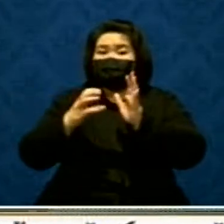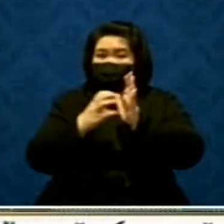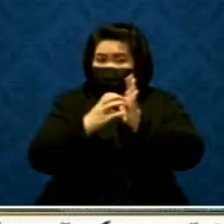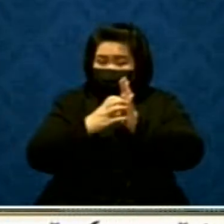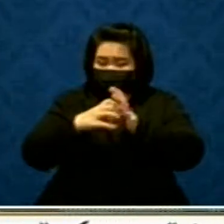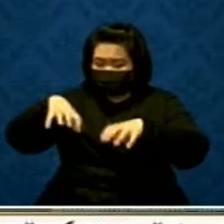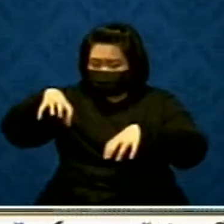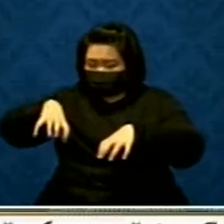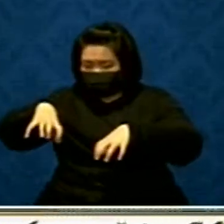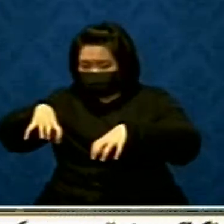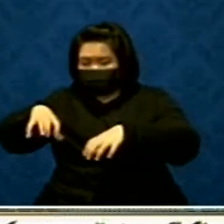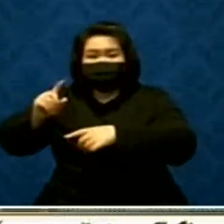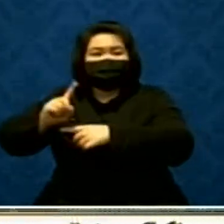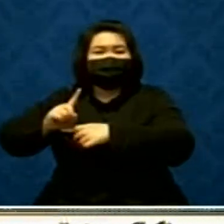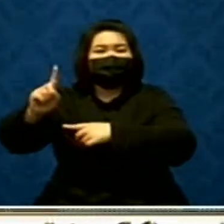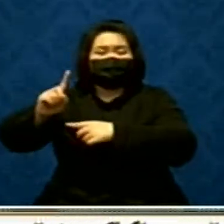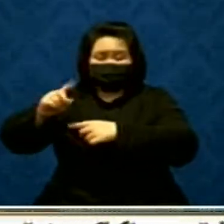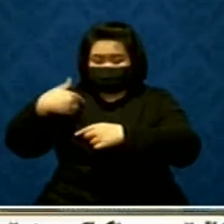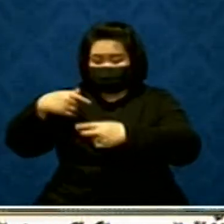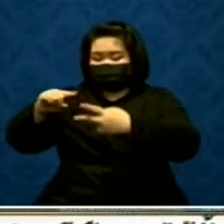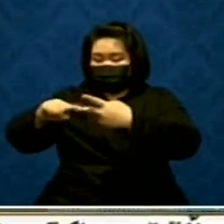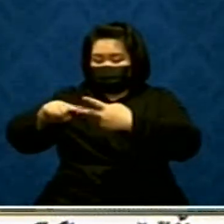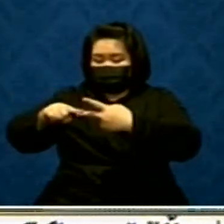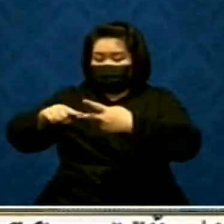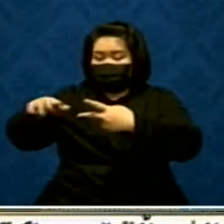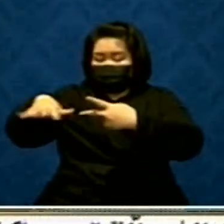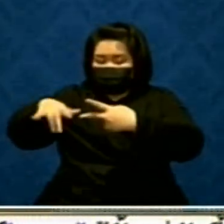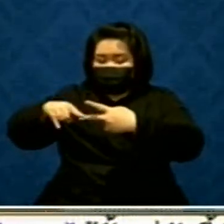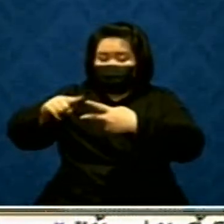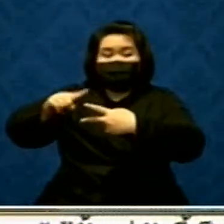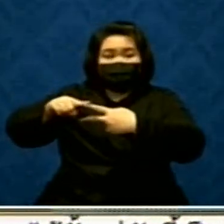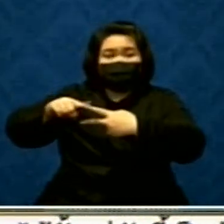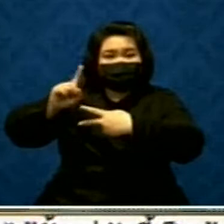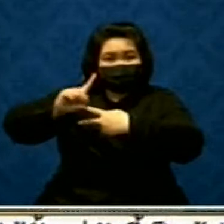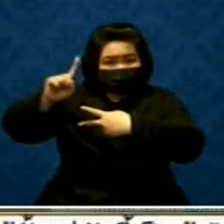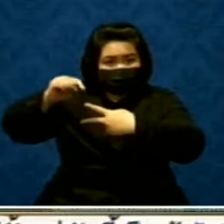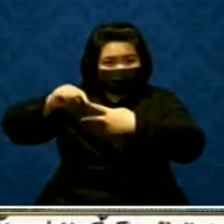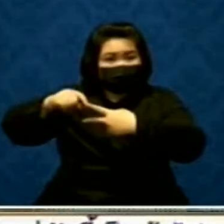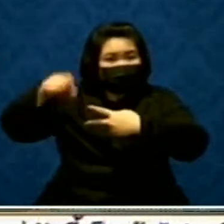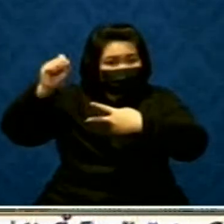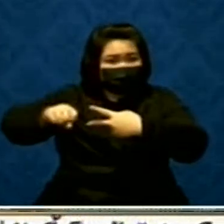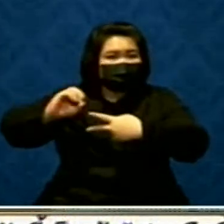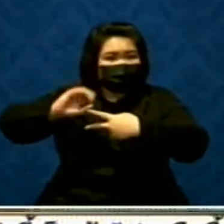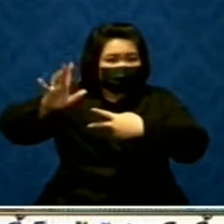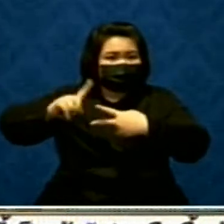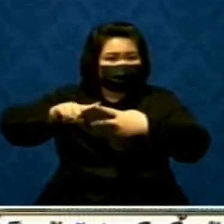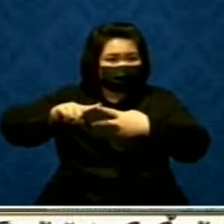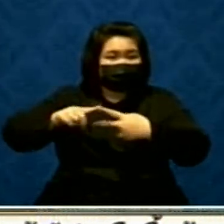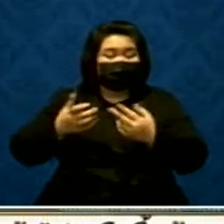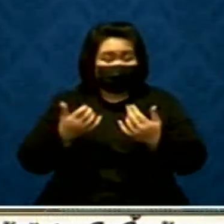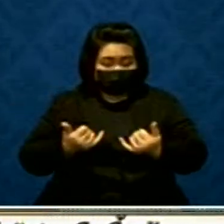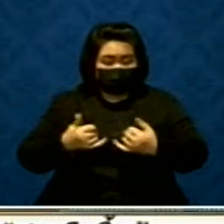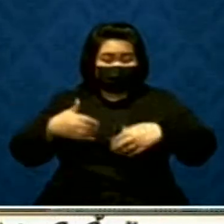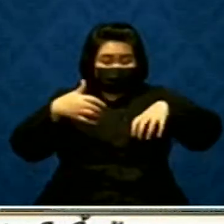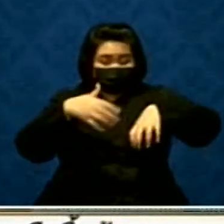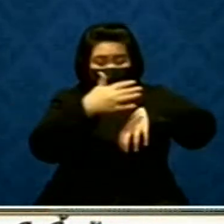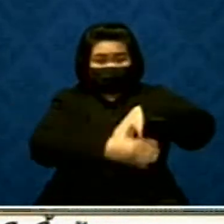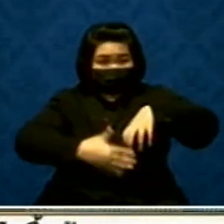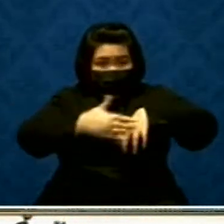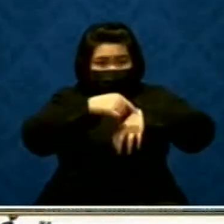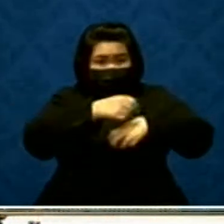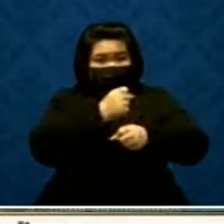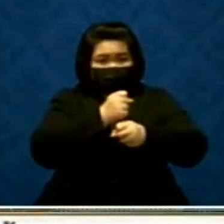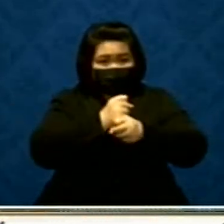องสูงสุดเรื่องนี้นะครับการรถไฟแห่งประเทศไทยเนี่ยได้ดำเนินการใช้สิทธิ์ทางศาลนะ